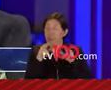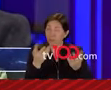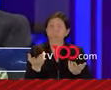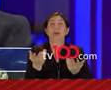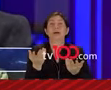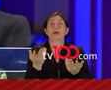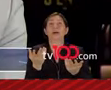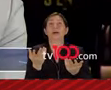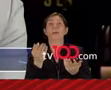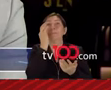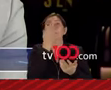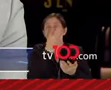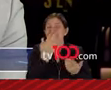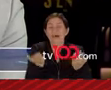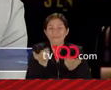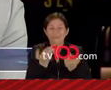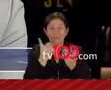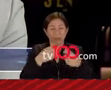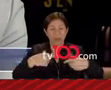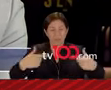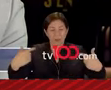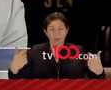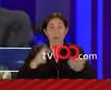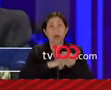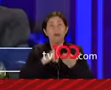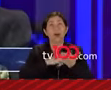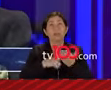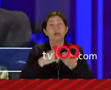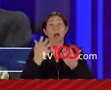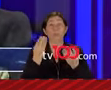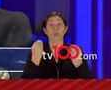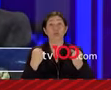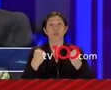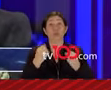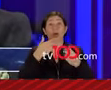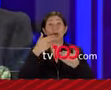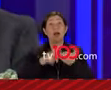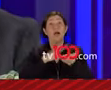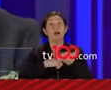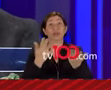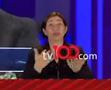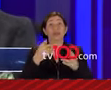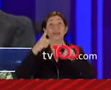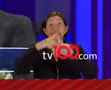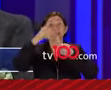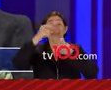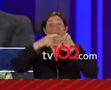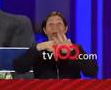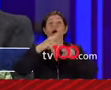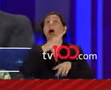gibi basit bir basit ama kuvvetli kahvaltı. Mesela Tire'de